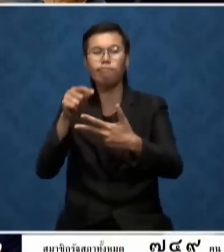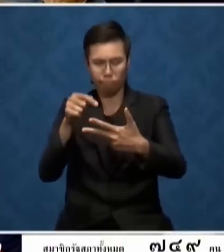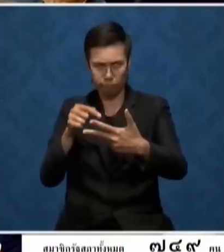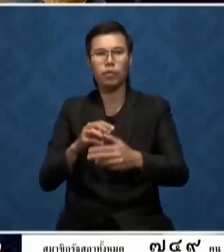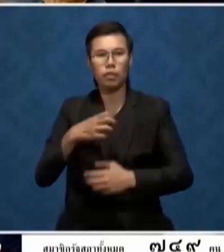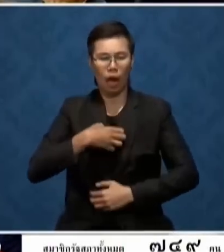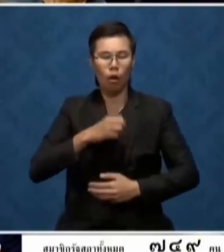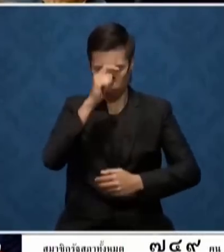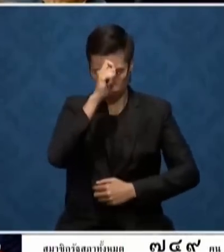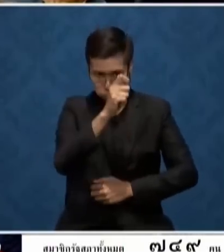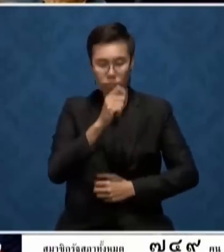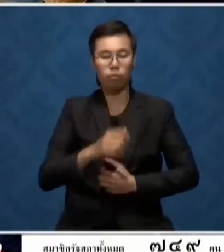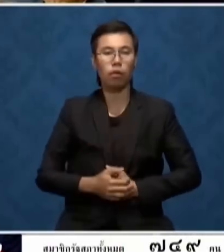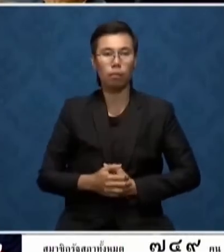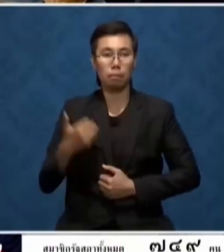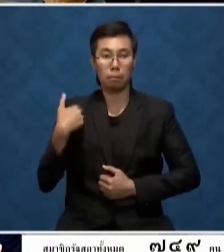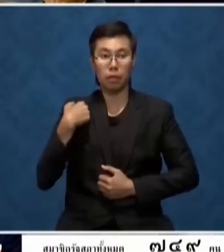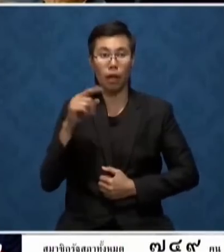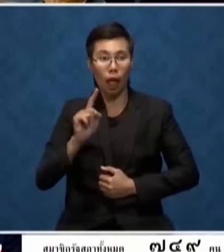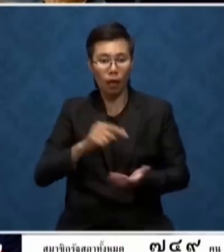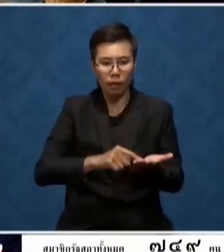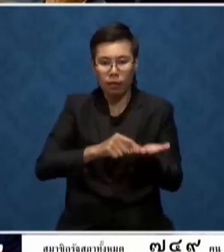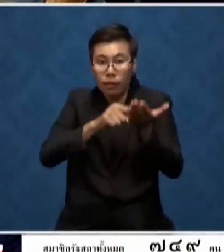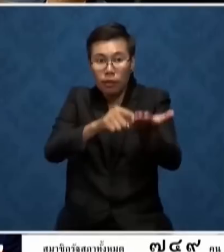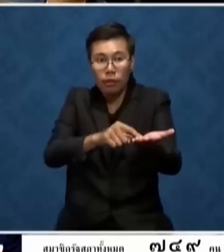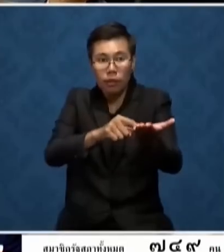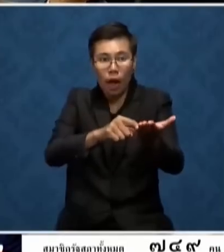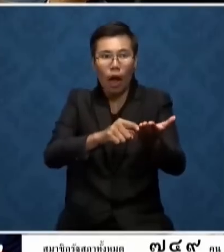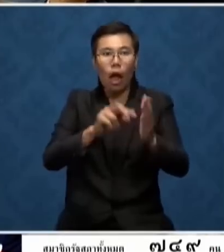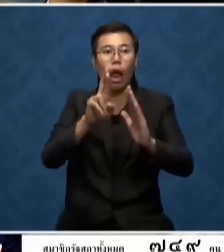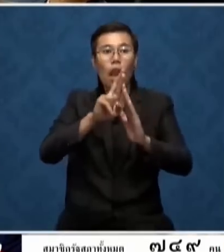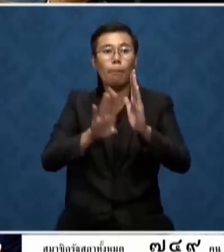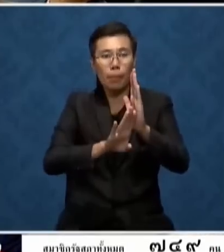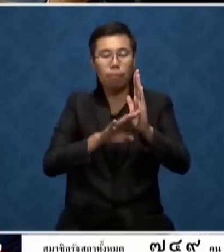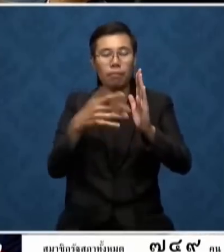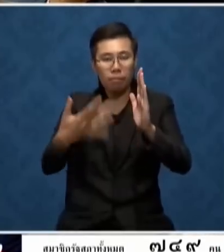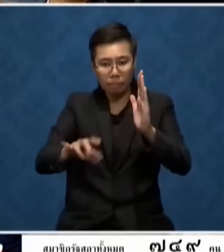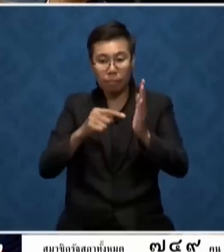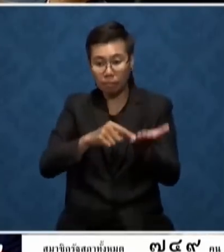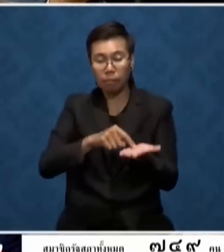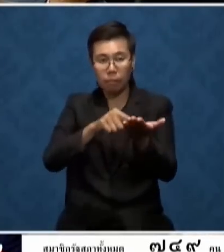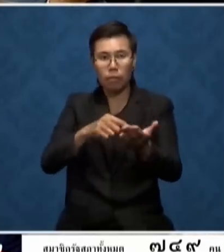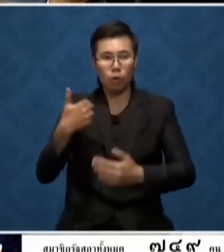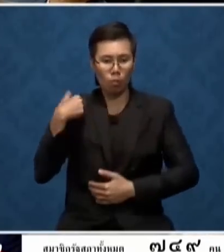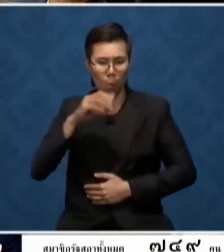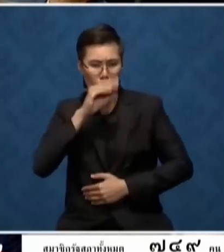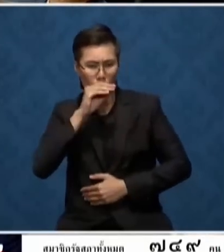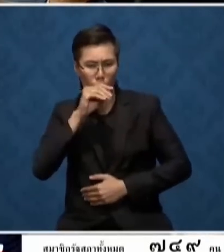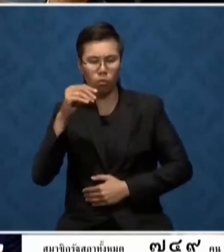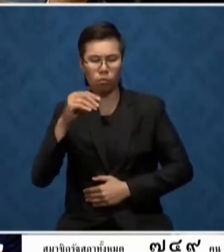เรื่องของการนะครับยื่นญัตติเข้ามาหรือแบบ Balanceเข้ามาแล้วมีคนมาพาดพิงหมายถึงว่านะครับมีการ